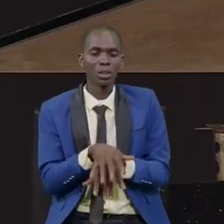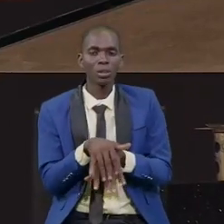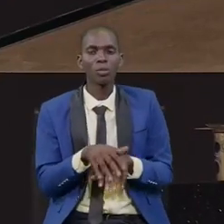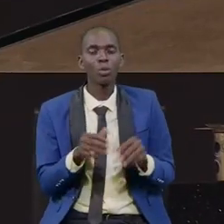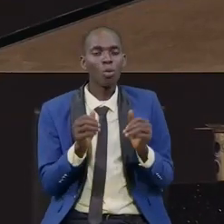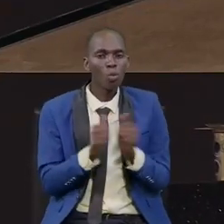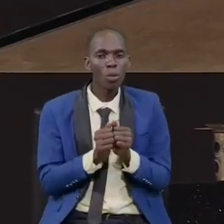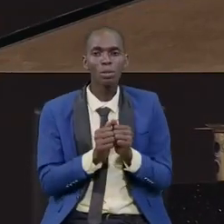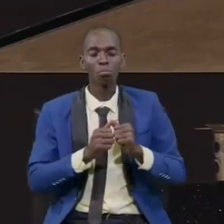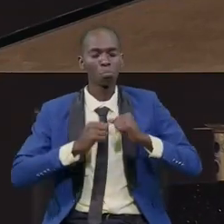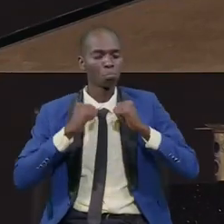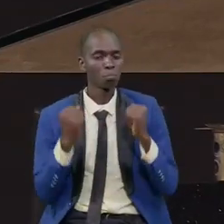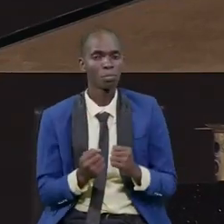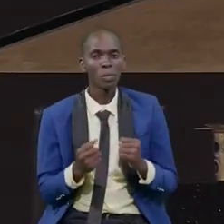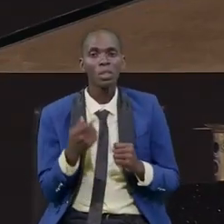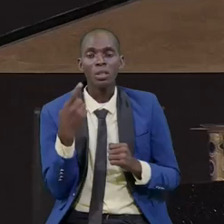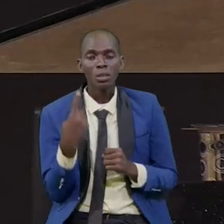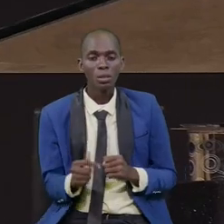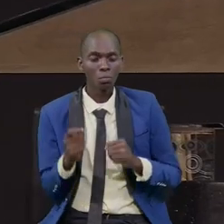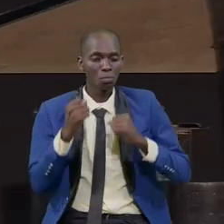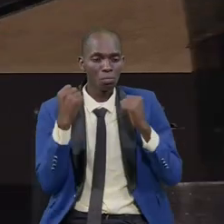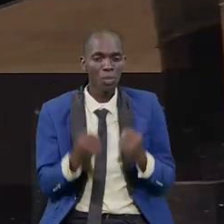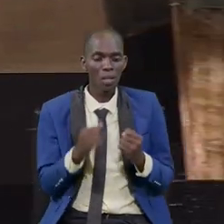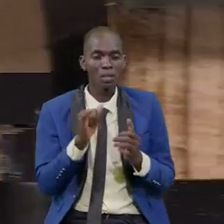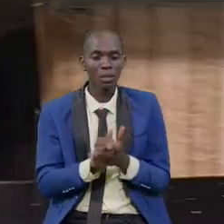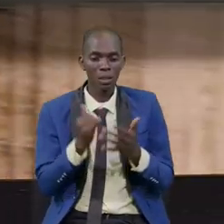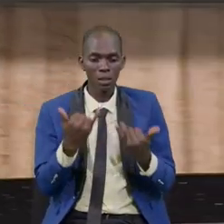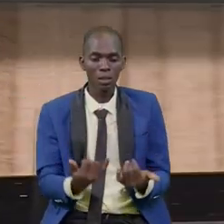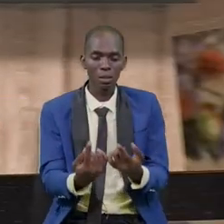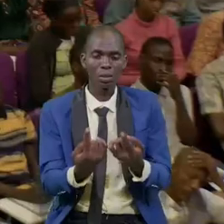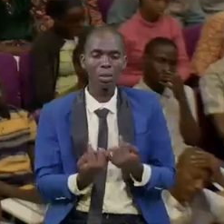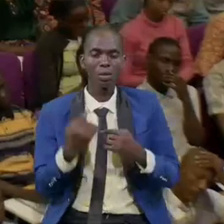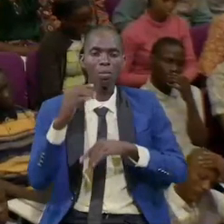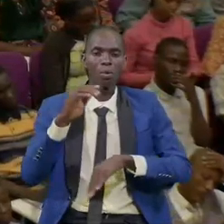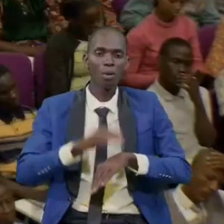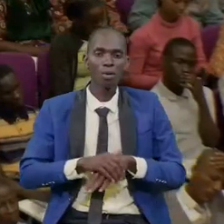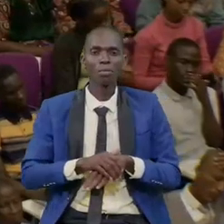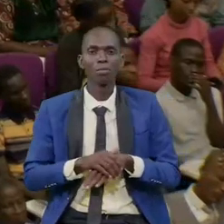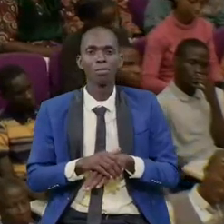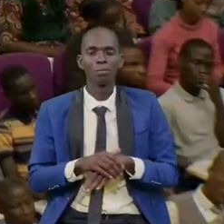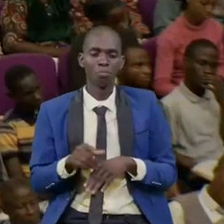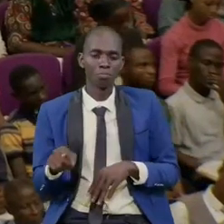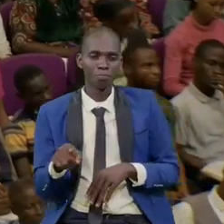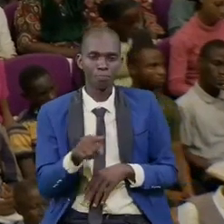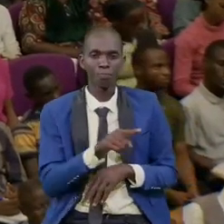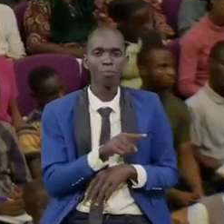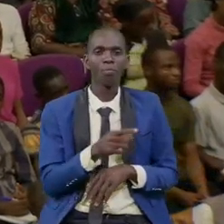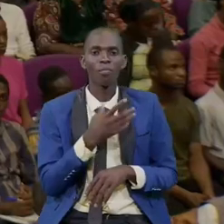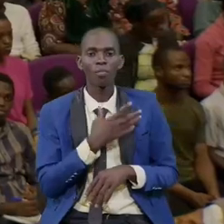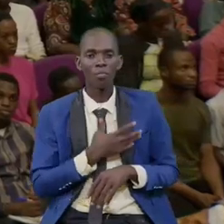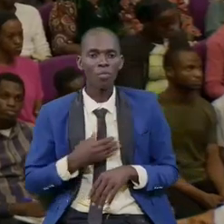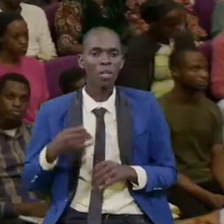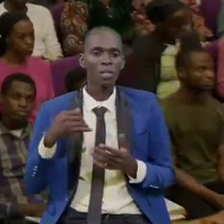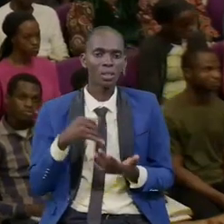séduction avec le dynamisme, la dynamite qui est venue maintenant sur eux.